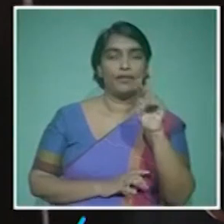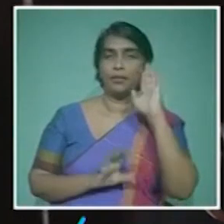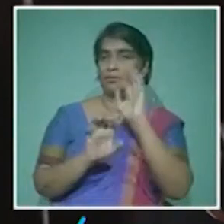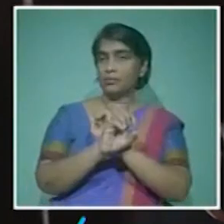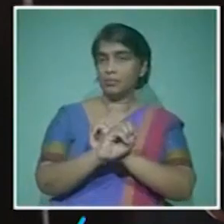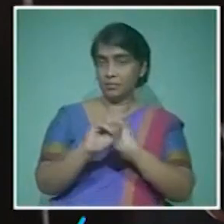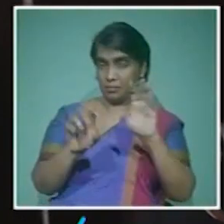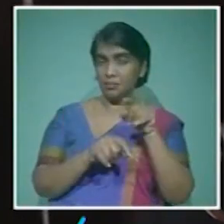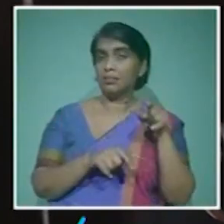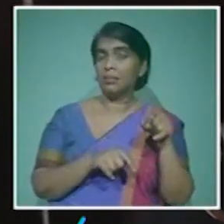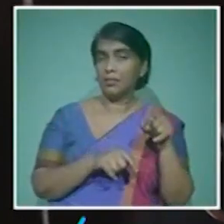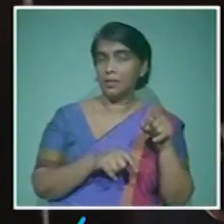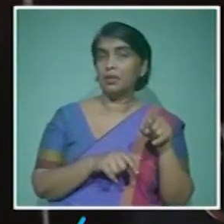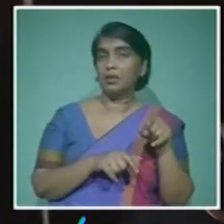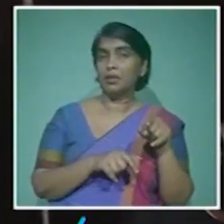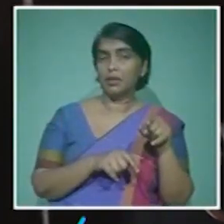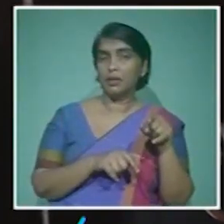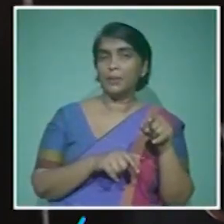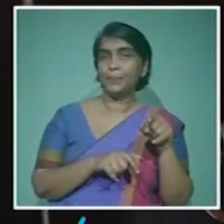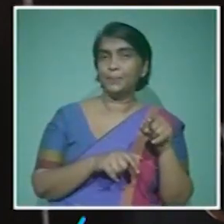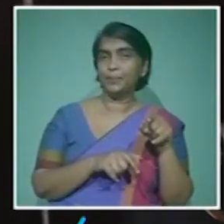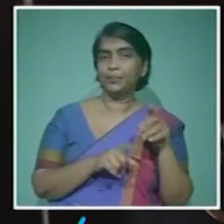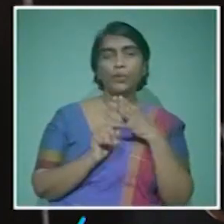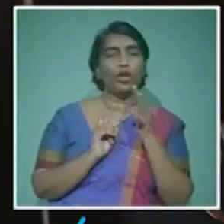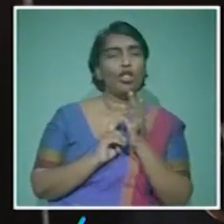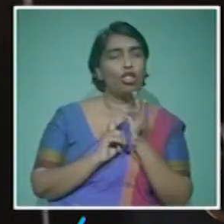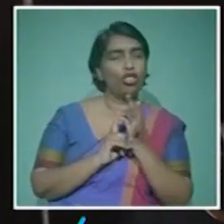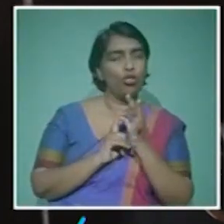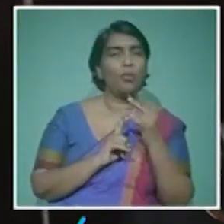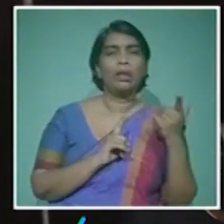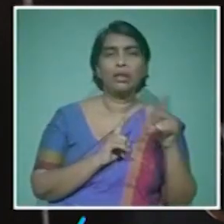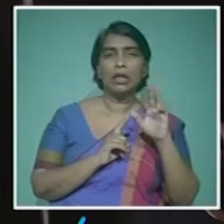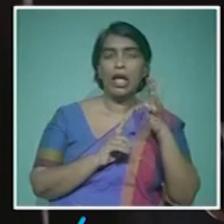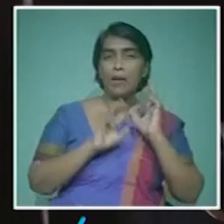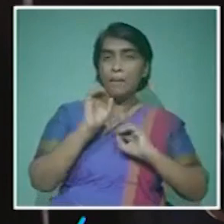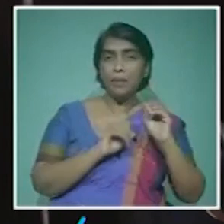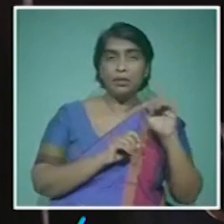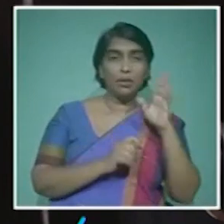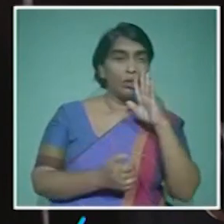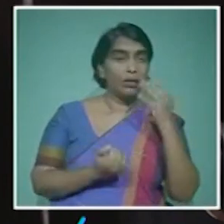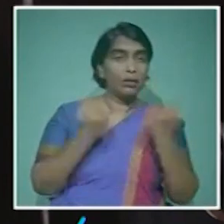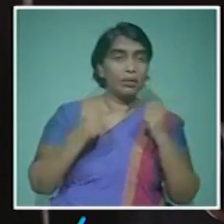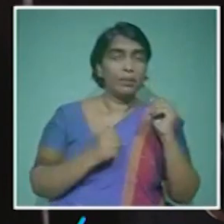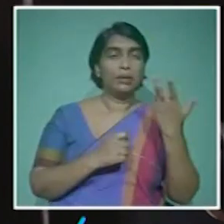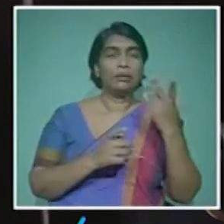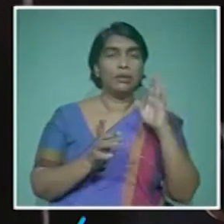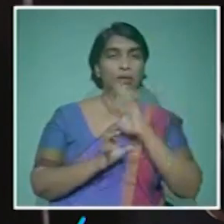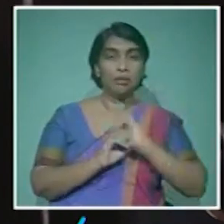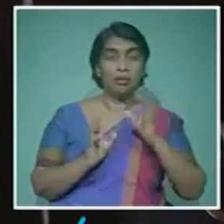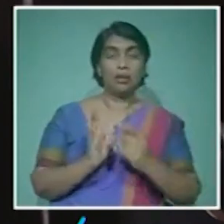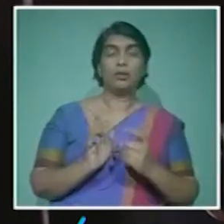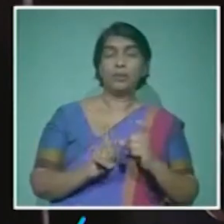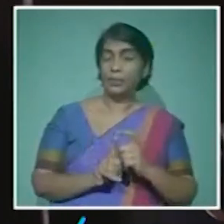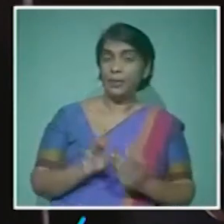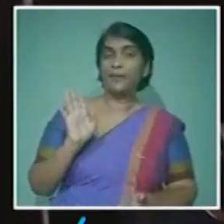කරන ප්‍රමාණය නිකුත් කරන ප්‍රමාණය දුප්පත්ම 190 නිකුත් කරන පුජ්‍යලයක් නිකුත් කරන ප්‍රමාණය වගේ මිලියන් ගුණයක්